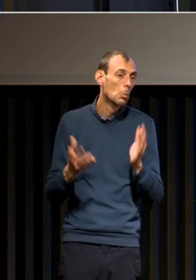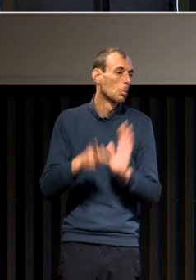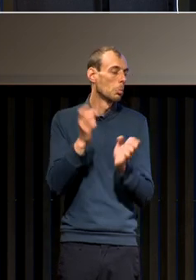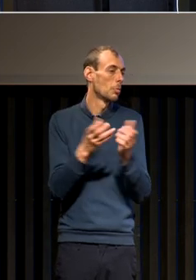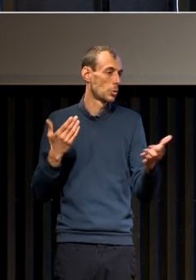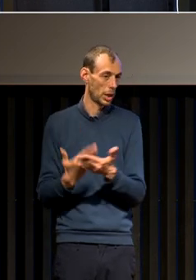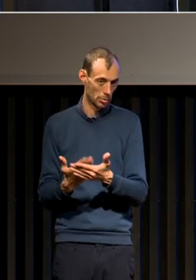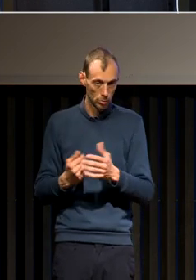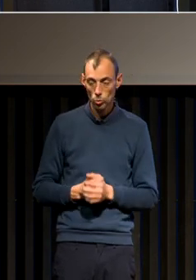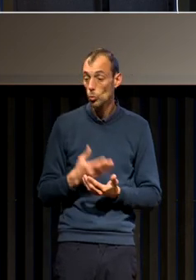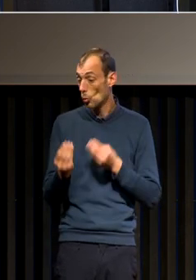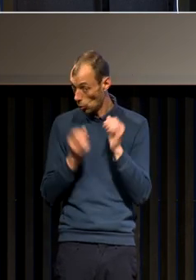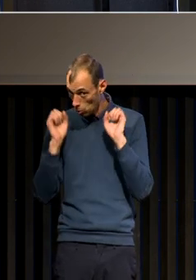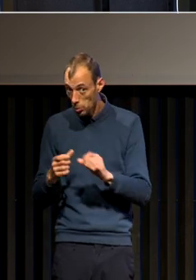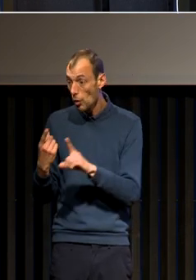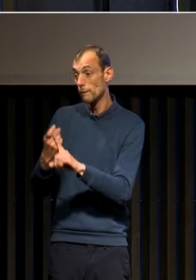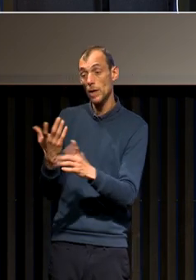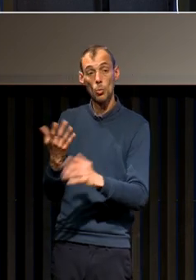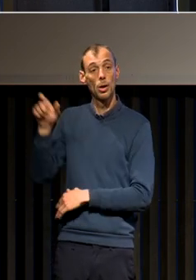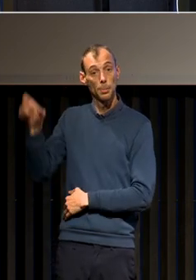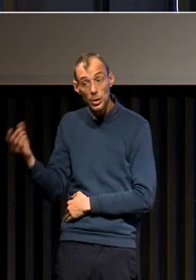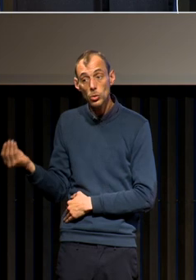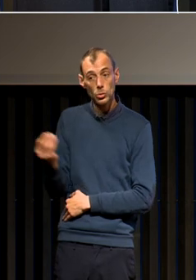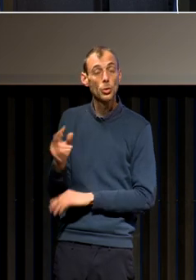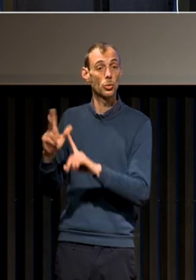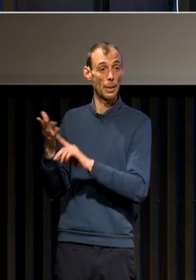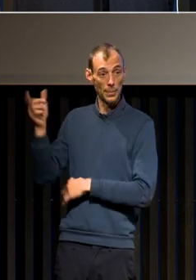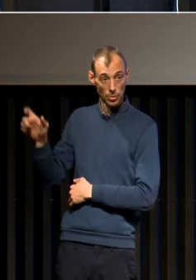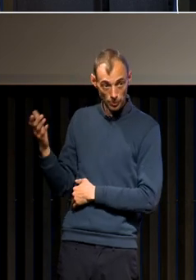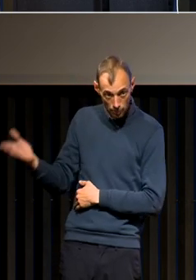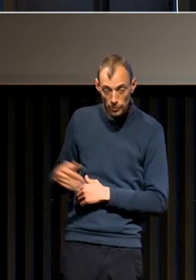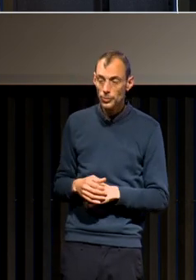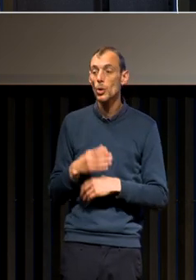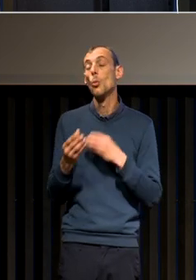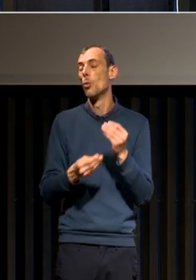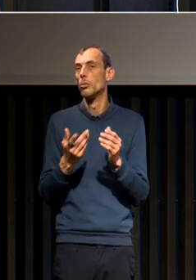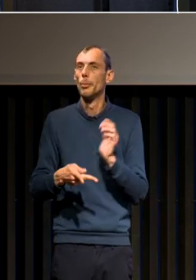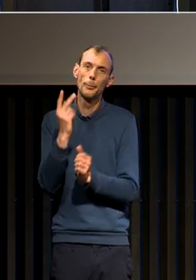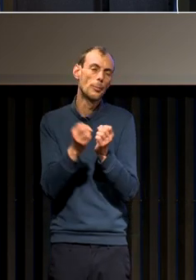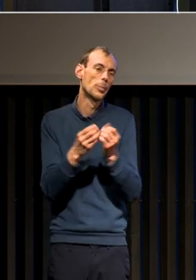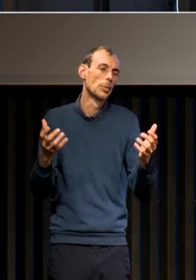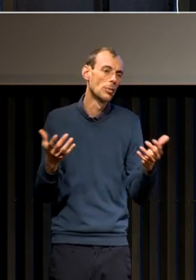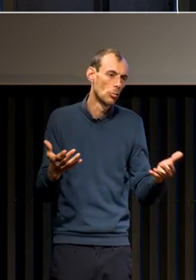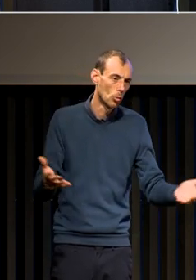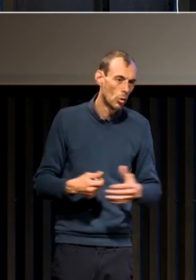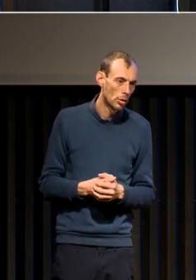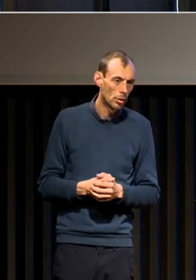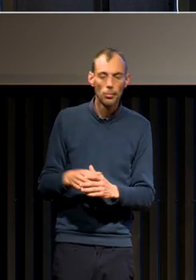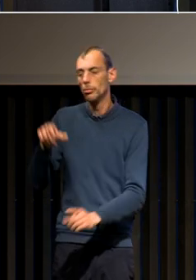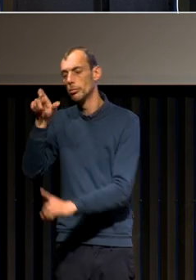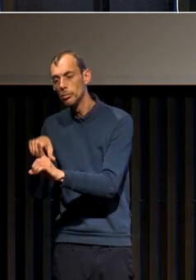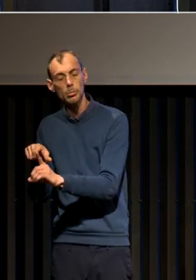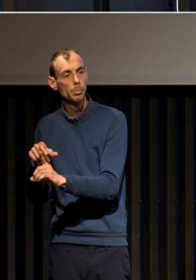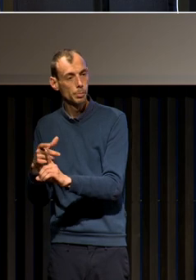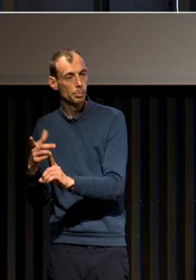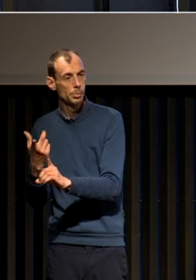donneur. On peut faire des fécondations in vitro, le cas le plus fréquent, spermatozoïdes du conjoint, ovocytes de la